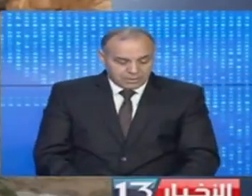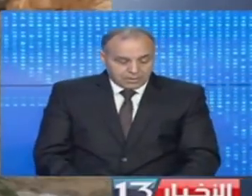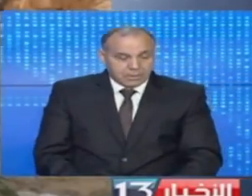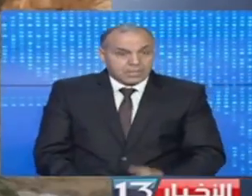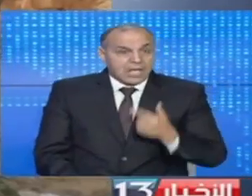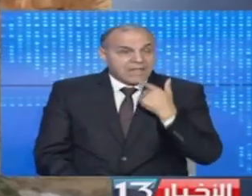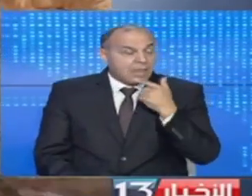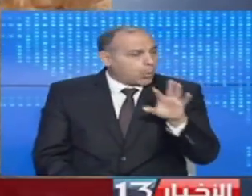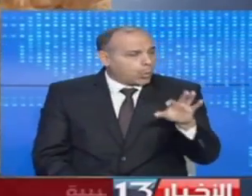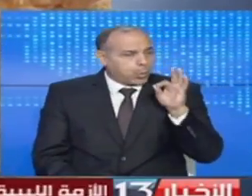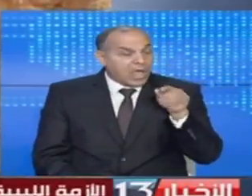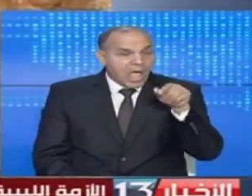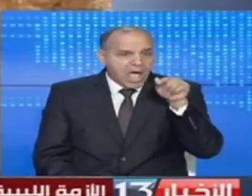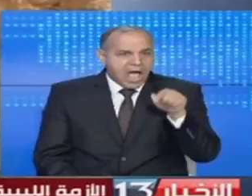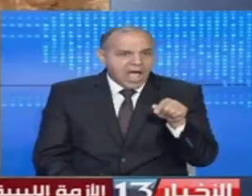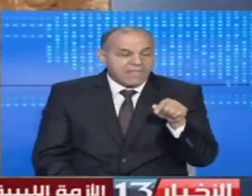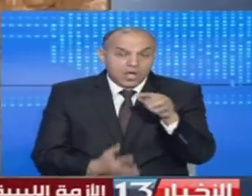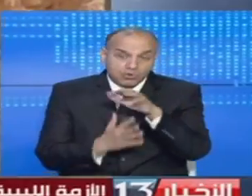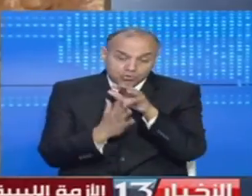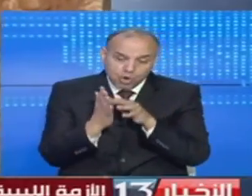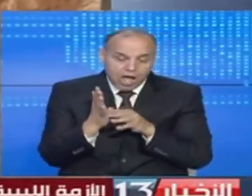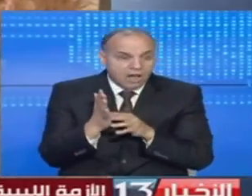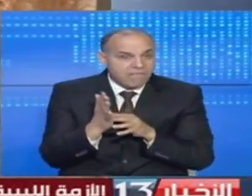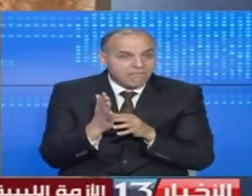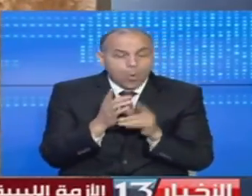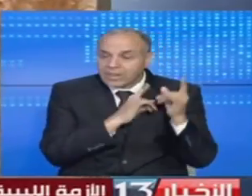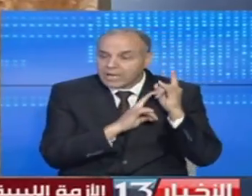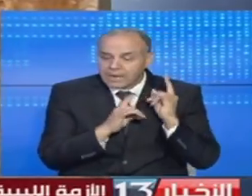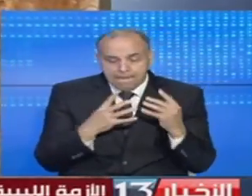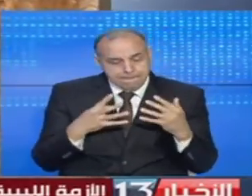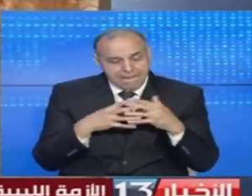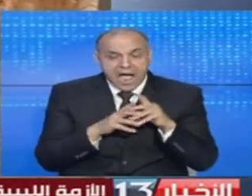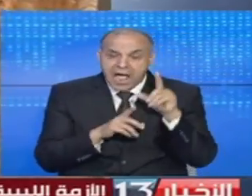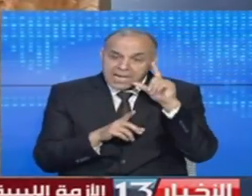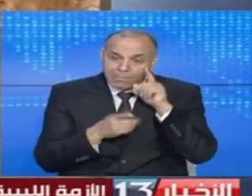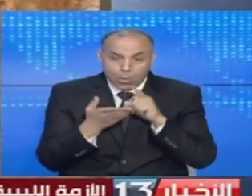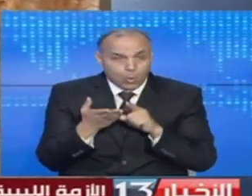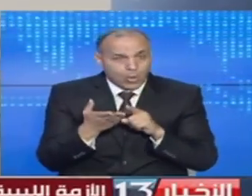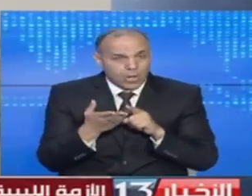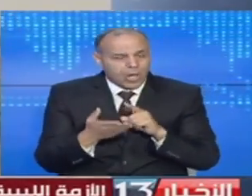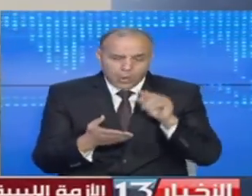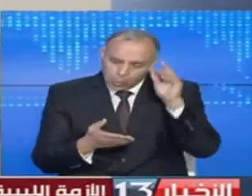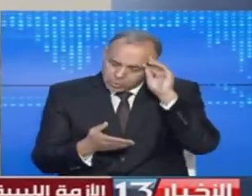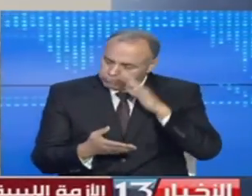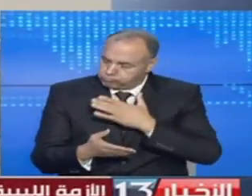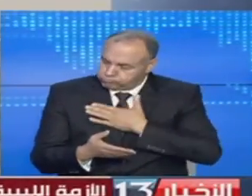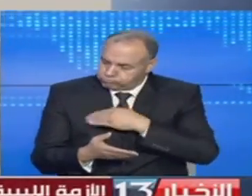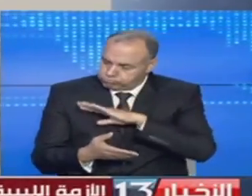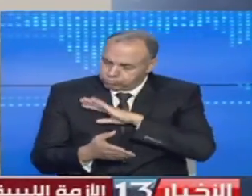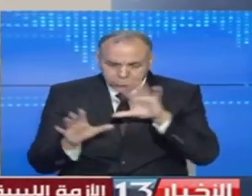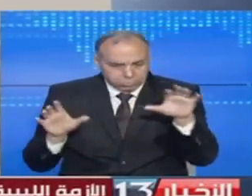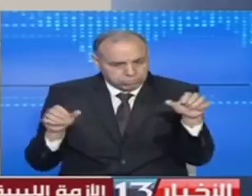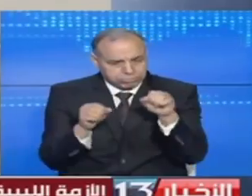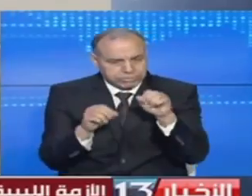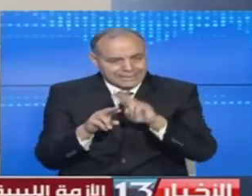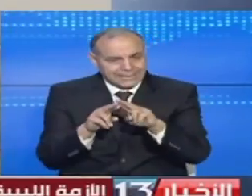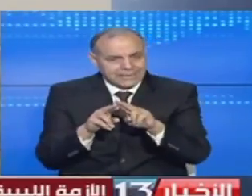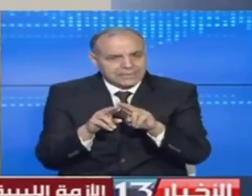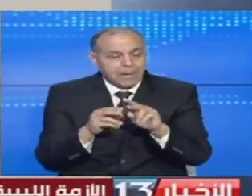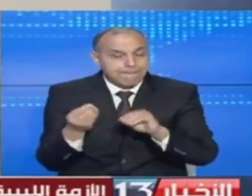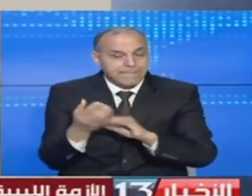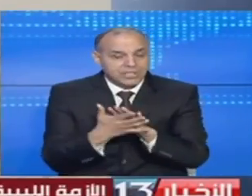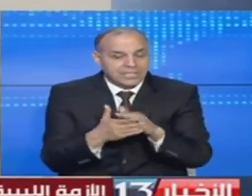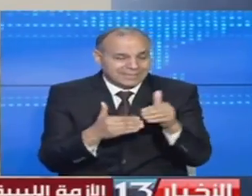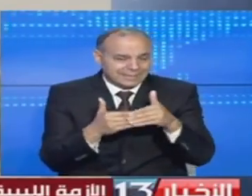ليس خيارا بل ان القرب الجغرافي والعلاقات التاريخيه مع ليبيا اقتضيا ان تلعب تونس دور الوسيط لايجاد تسويه للازمه